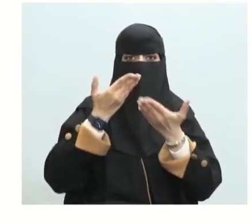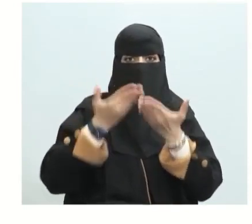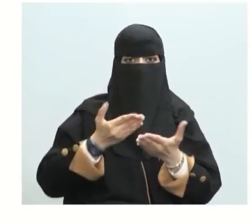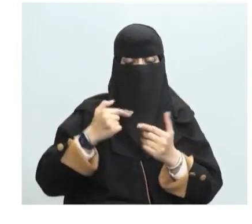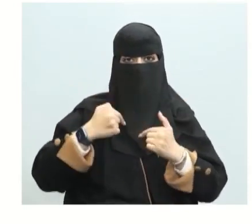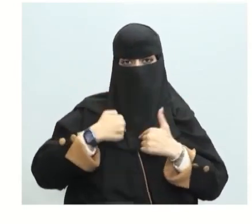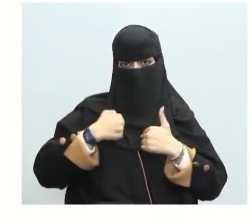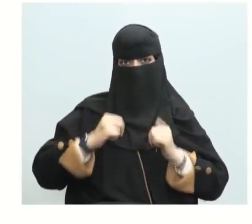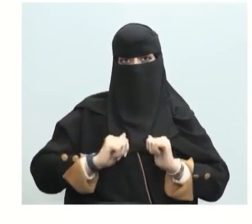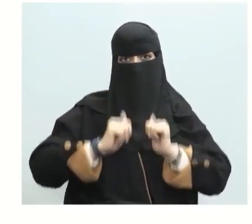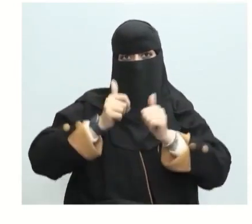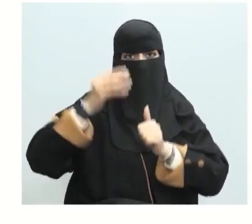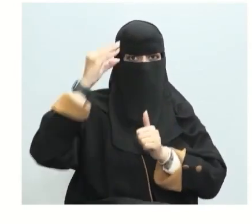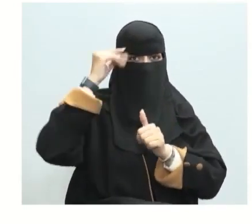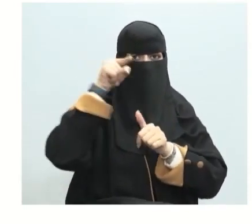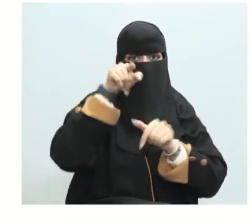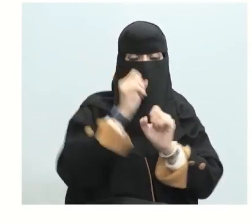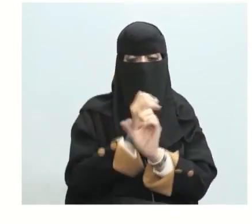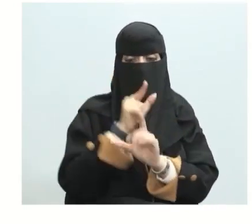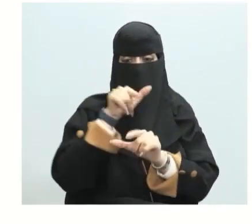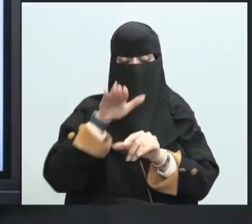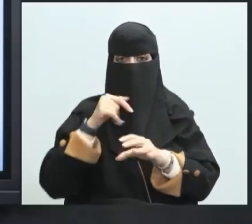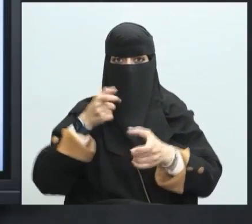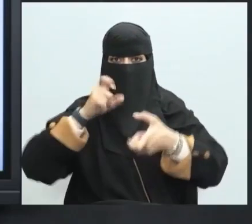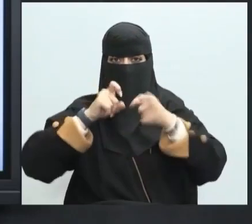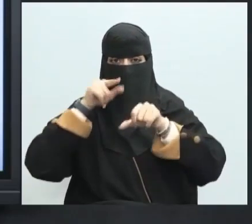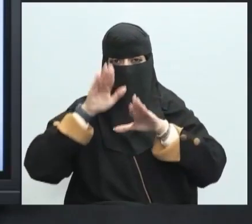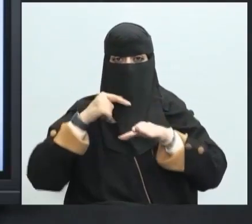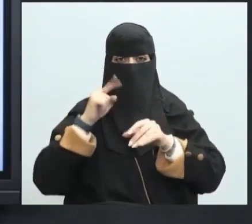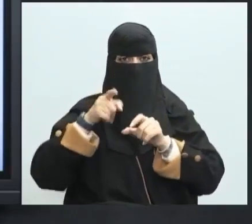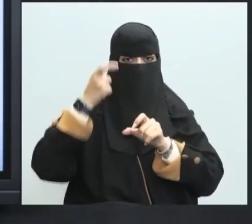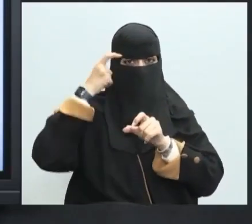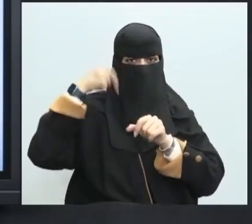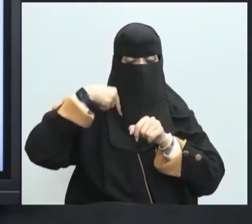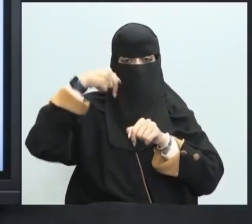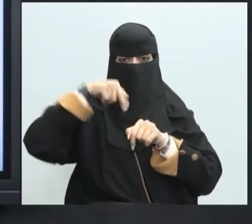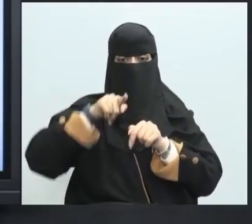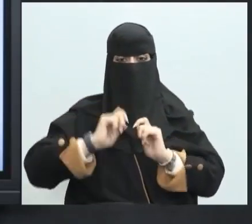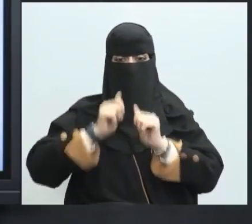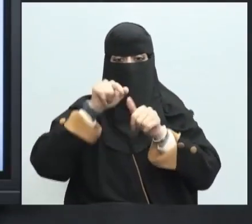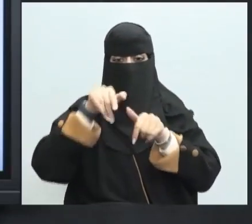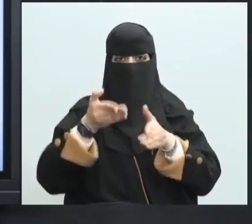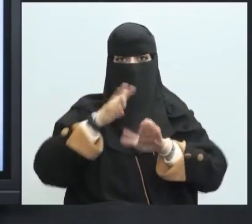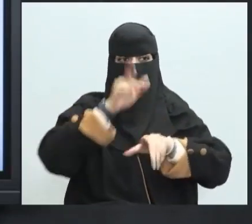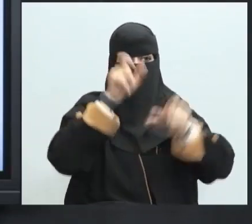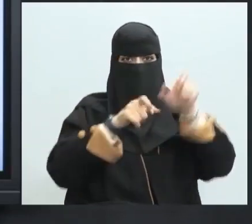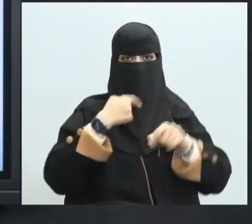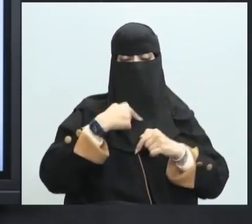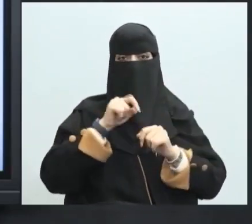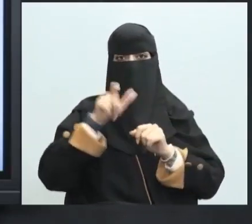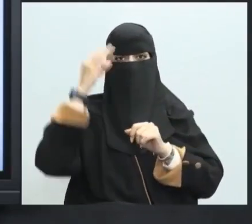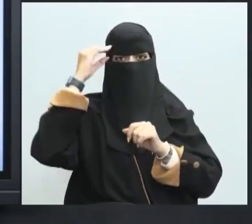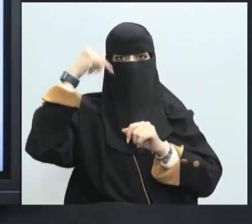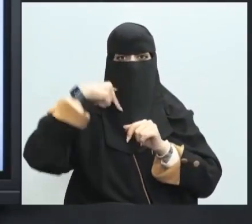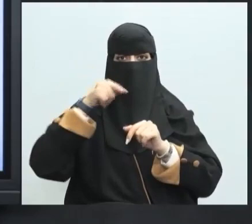الكفاءه وهذا متروك لكم هنا تقول اجري بحثا تتعرف من خلاله على قدرات زملائك وكفاءتهم العلميه